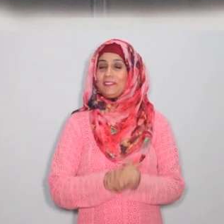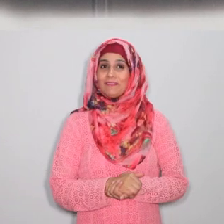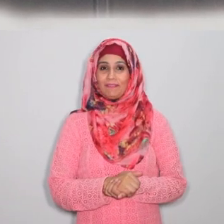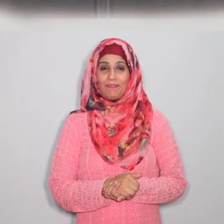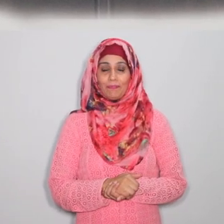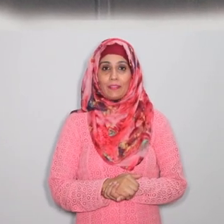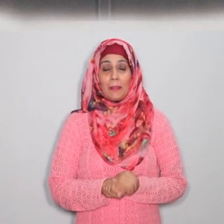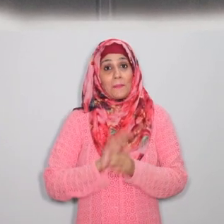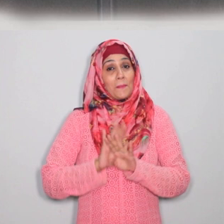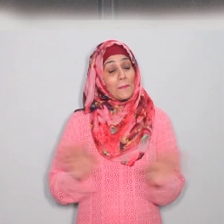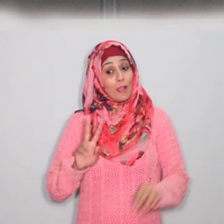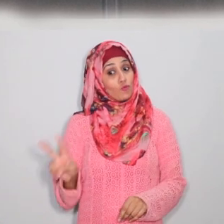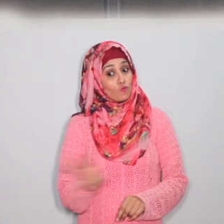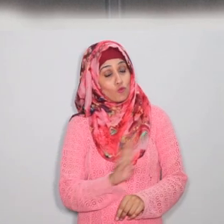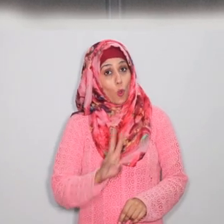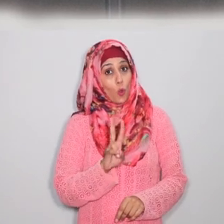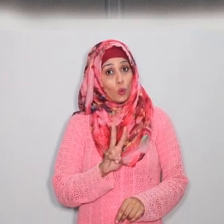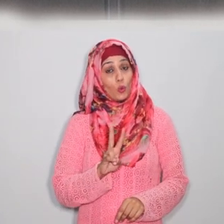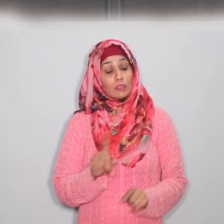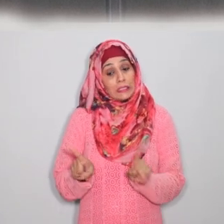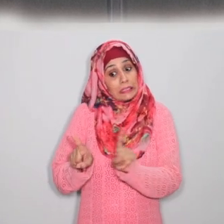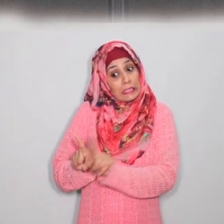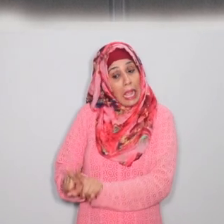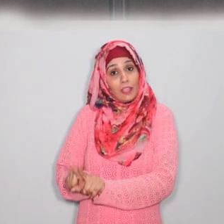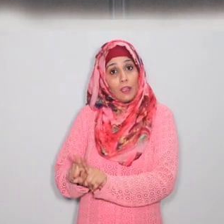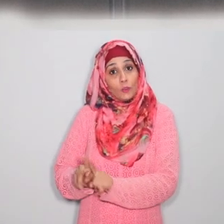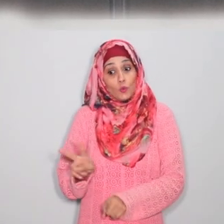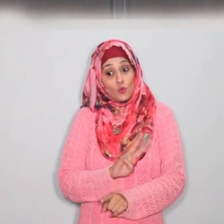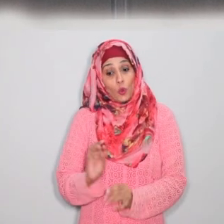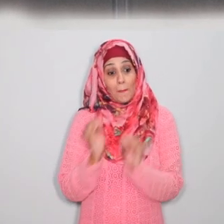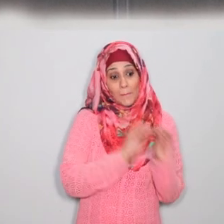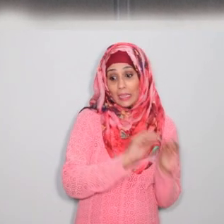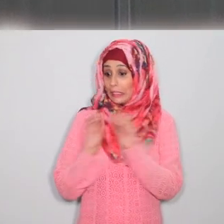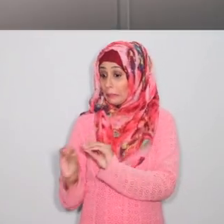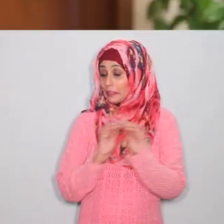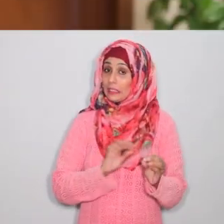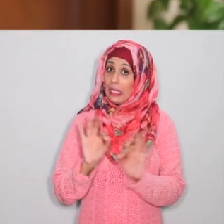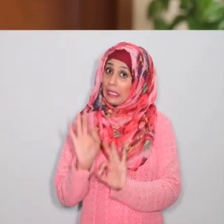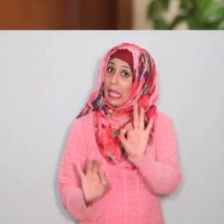बस दोनों मिल कर रहना और एक-दूसरे का खयाल रखना